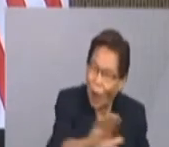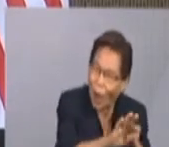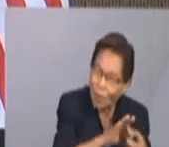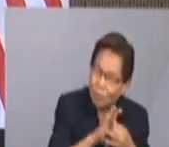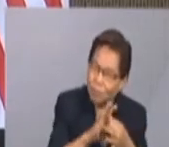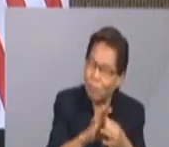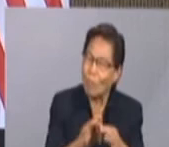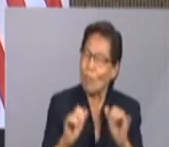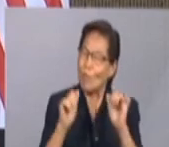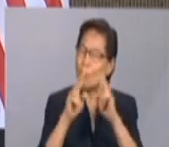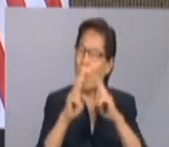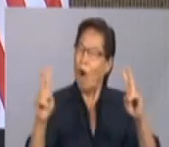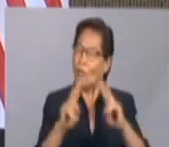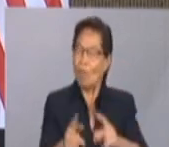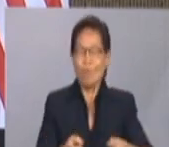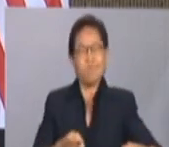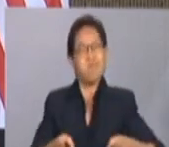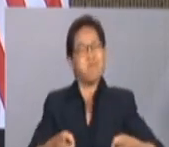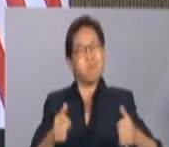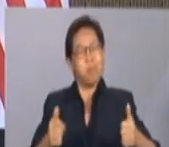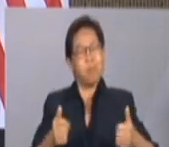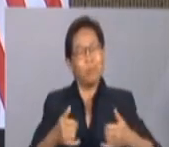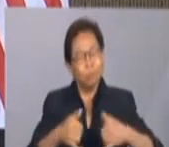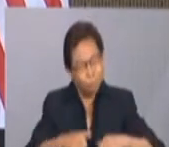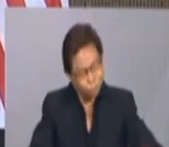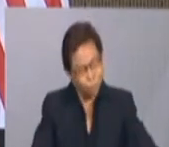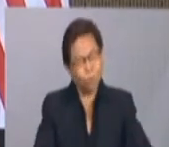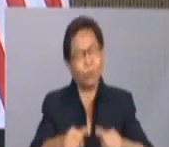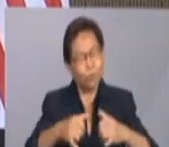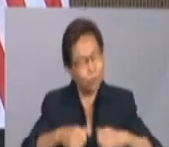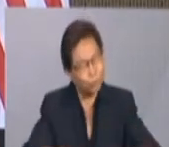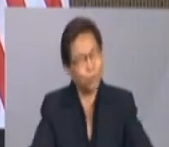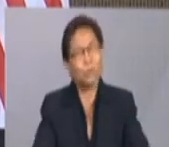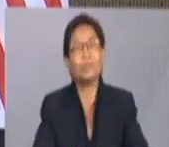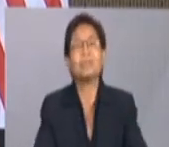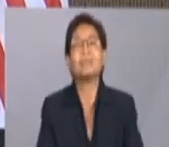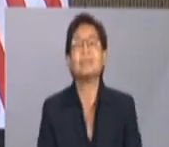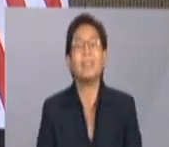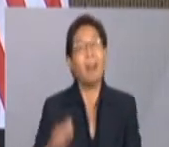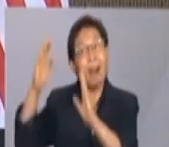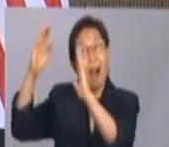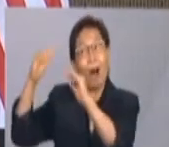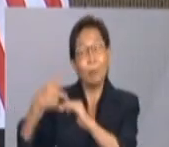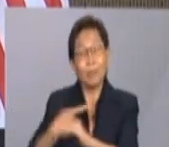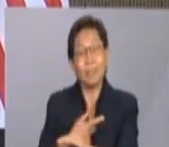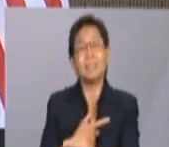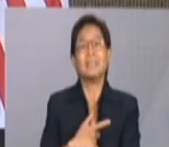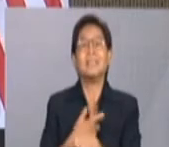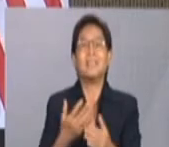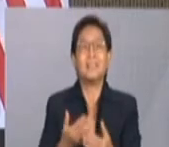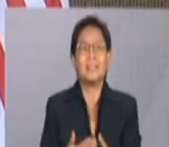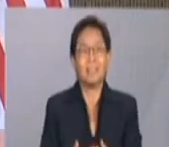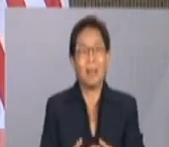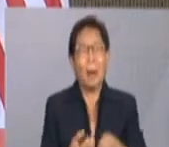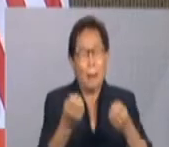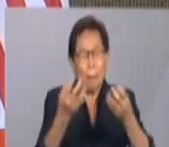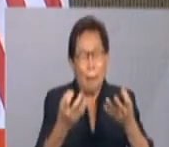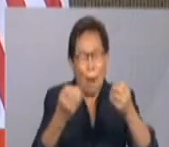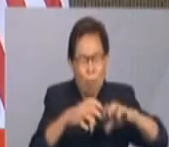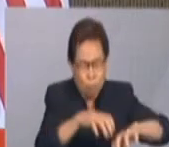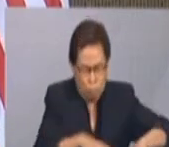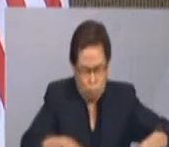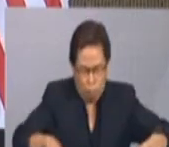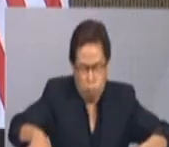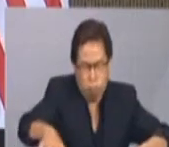amat berdisiplin Terus kalau use ini agar kita dapat menghijaukan lebih banyak